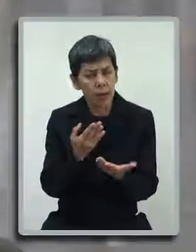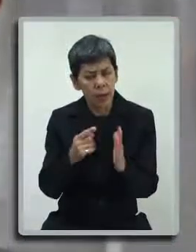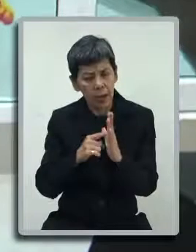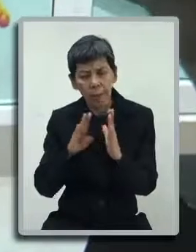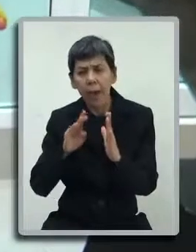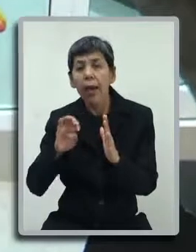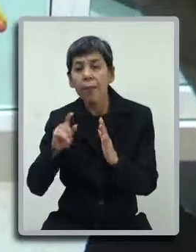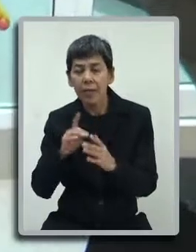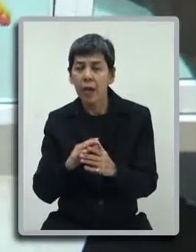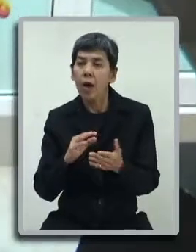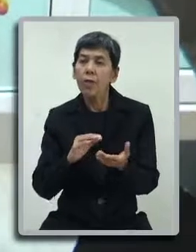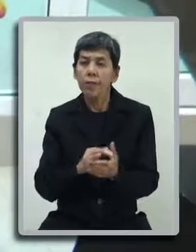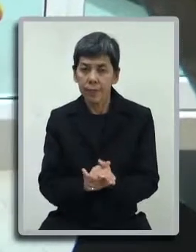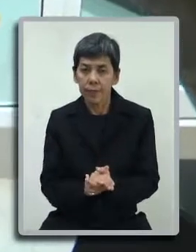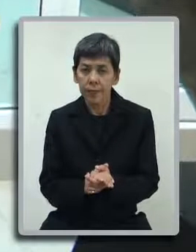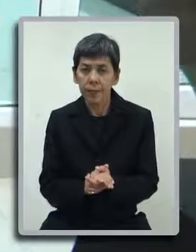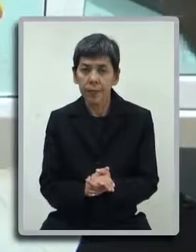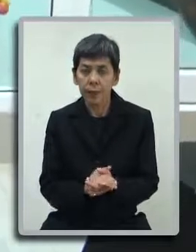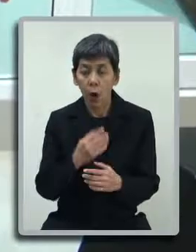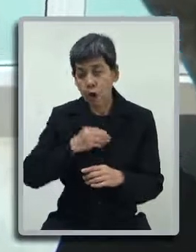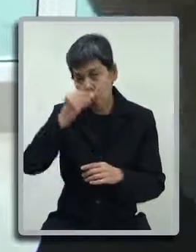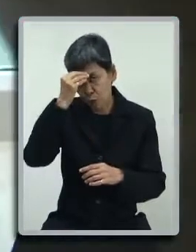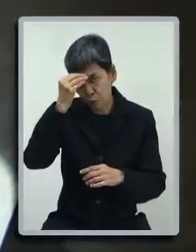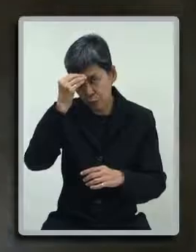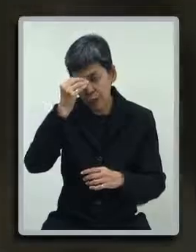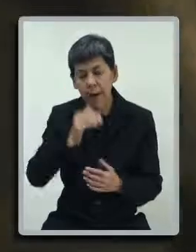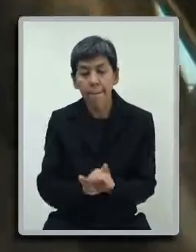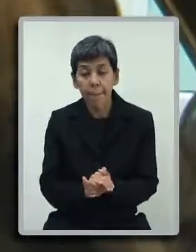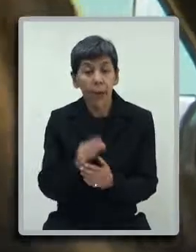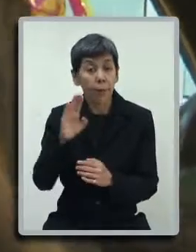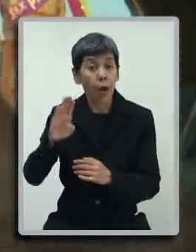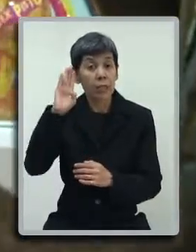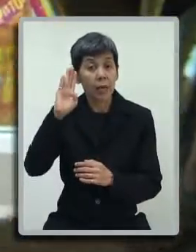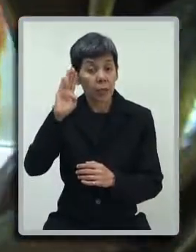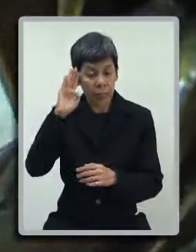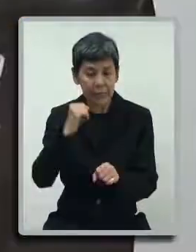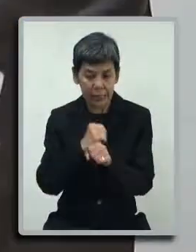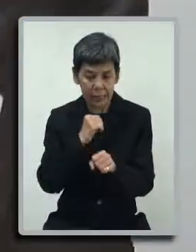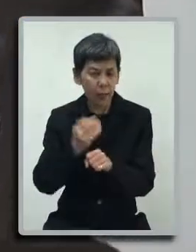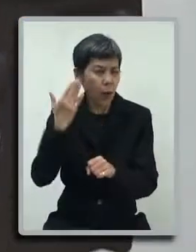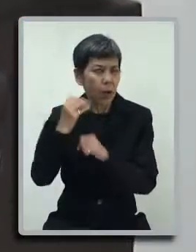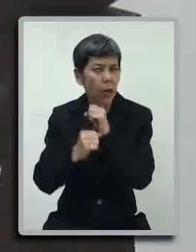ด มาจากบริษัทเมดิคอมทอยจากประเทศญี่ปุ่นซึ่งบริษัทพ